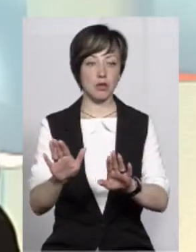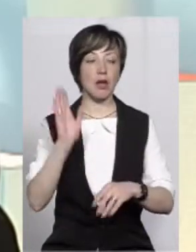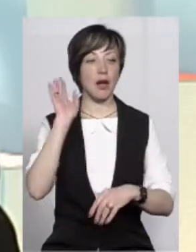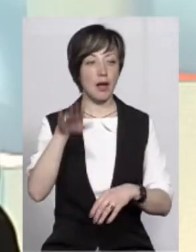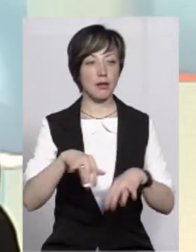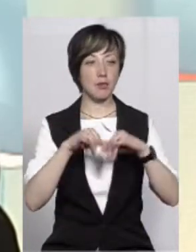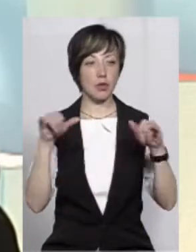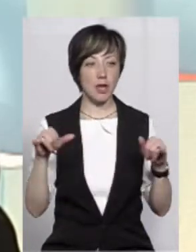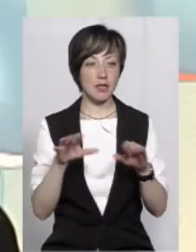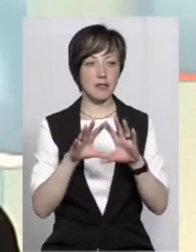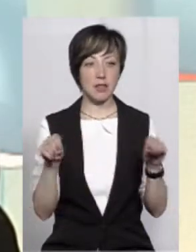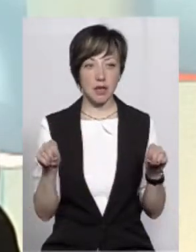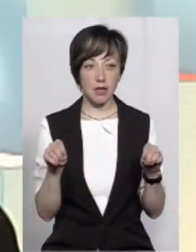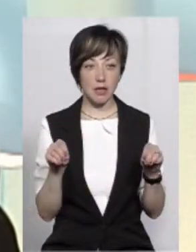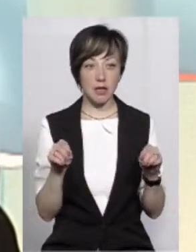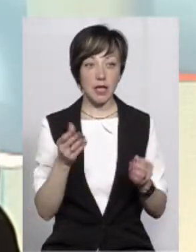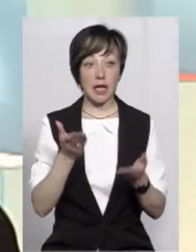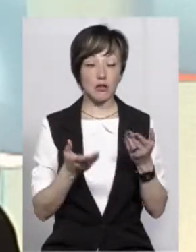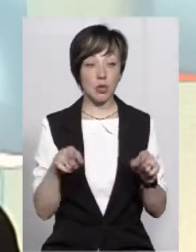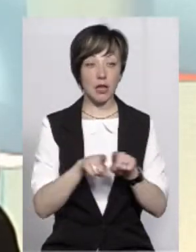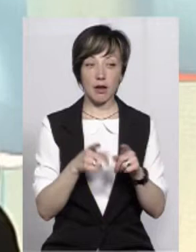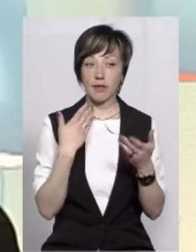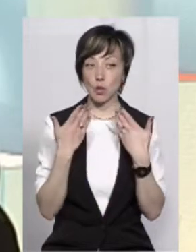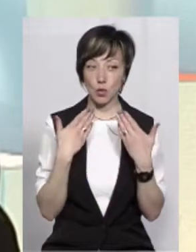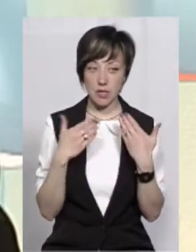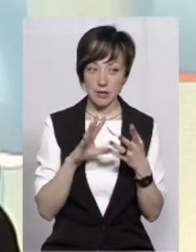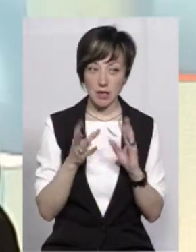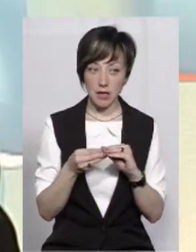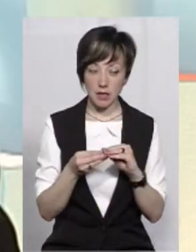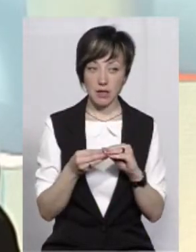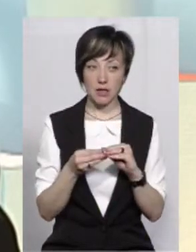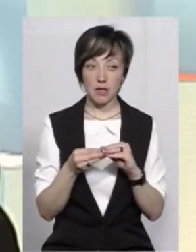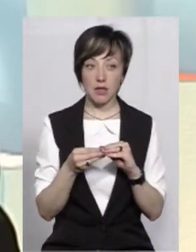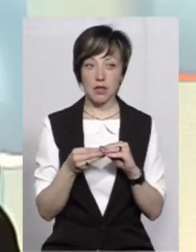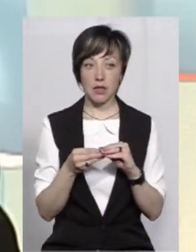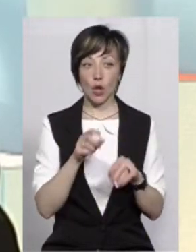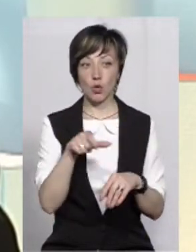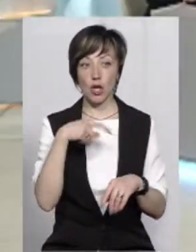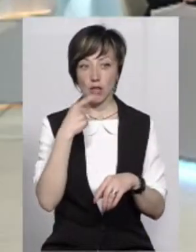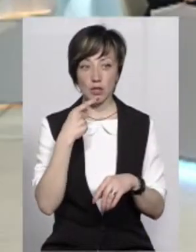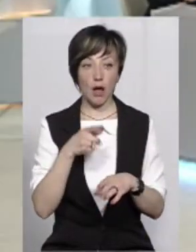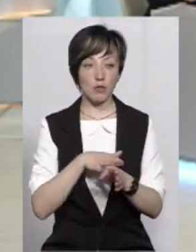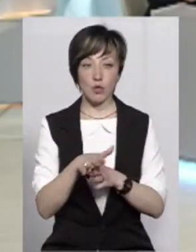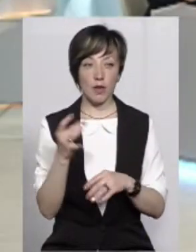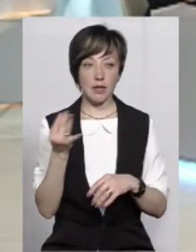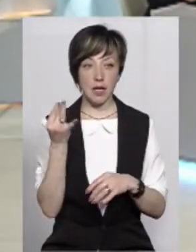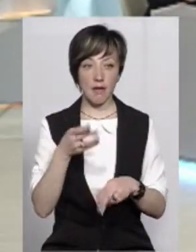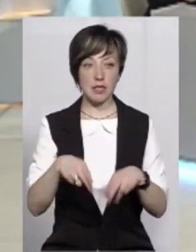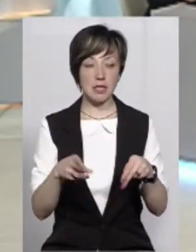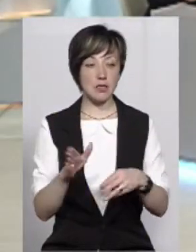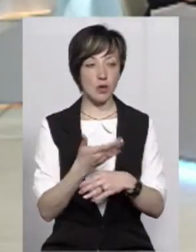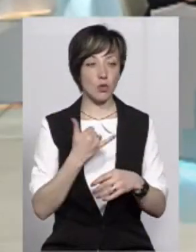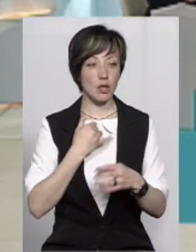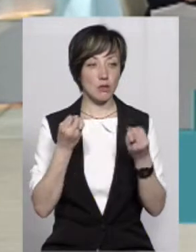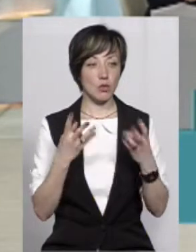природу. Нехай там плодяться і все. Якщо так відноситися взагалі, от як люди в нас так кажуть, знаєте, що їм абсолютно не цікава